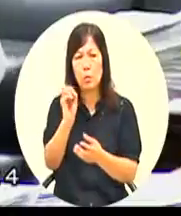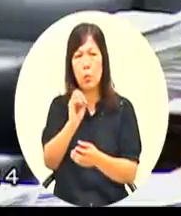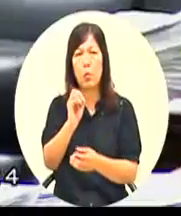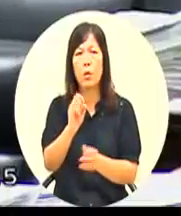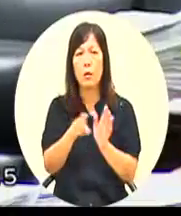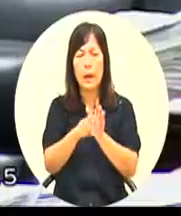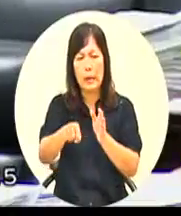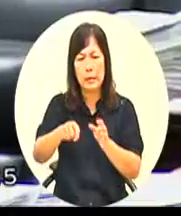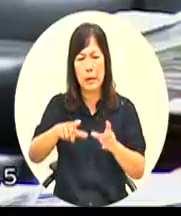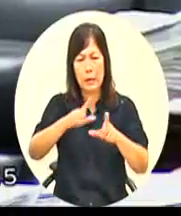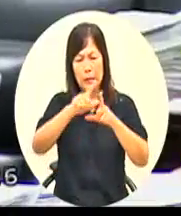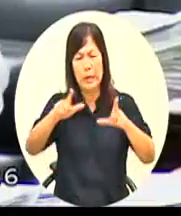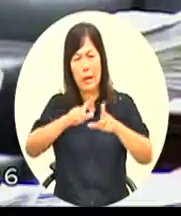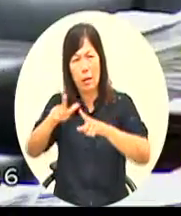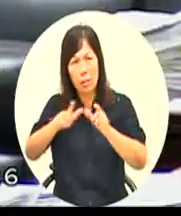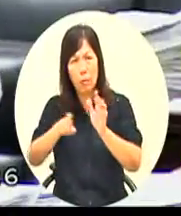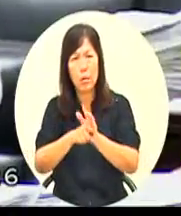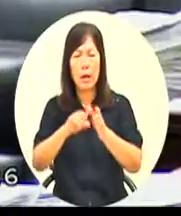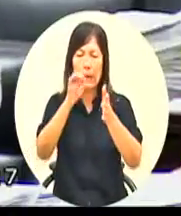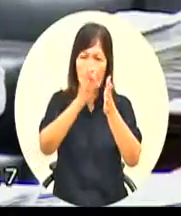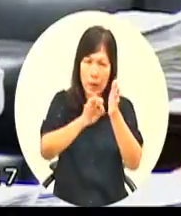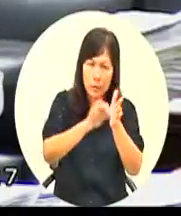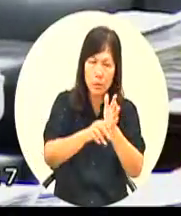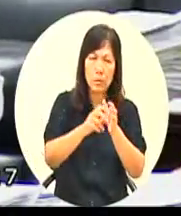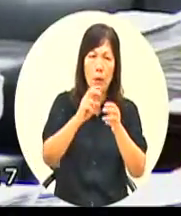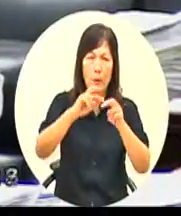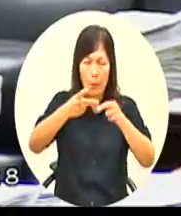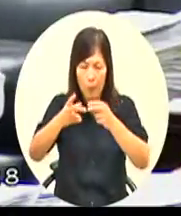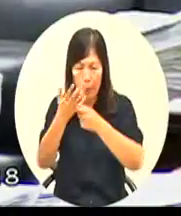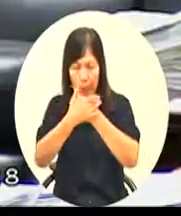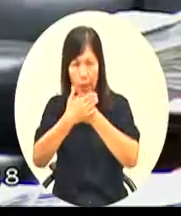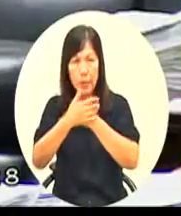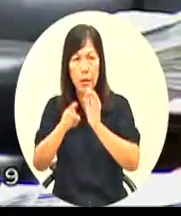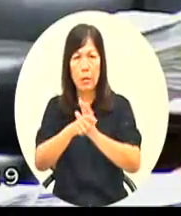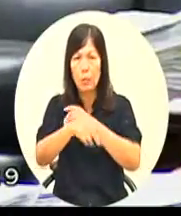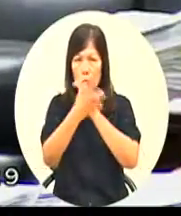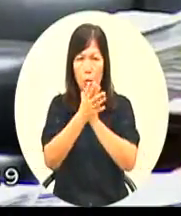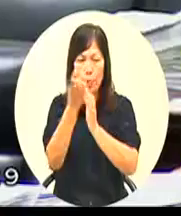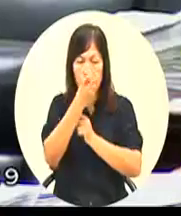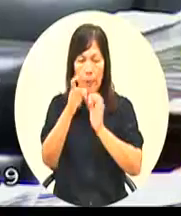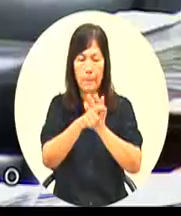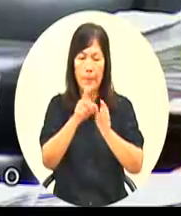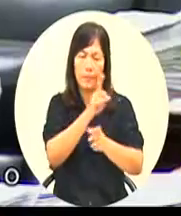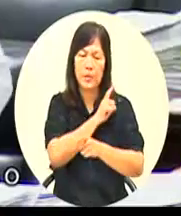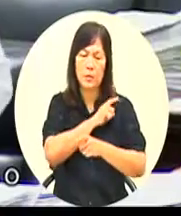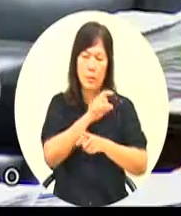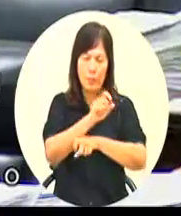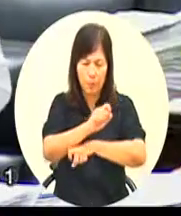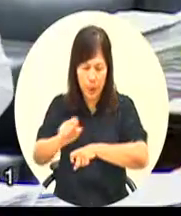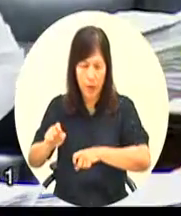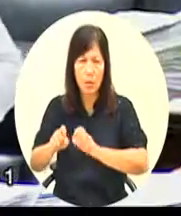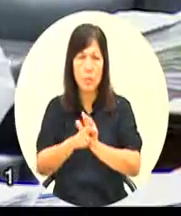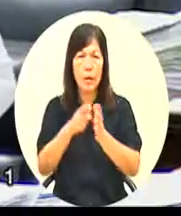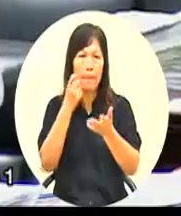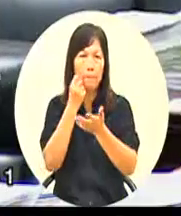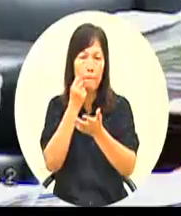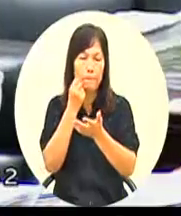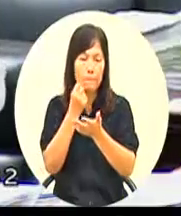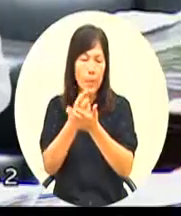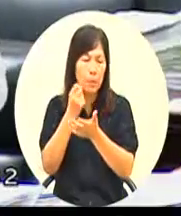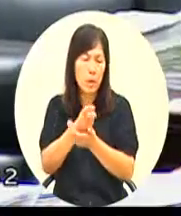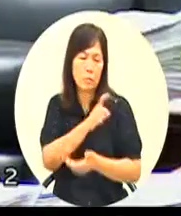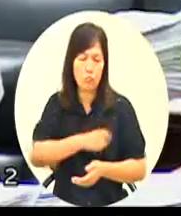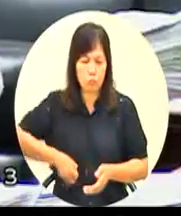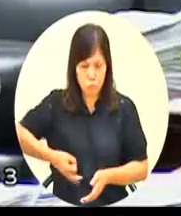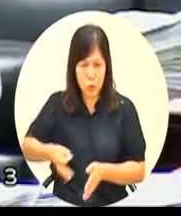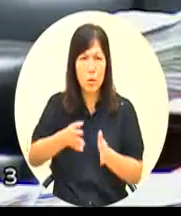么大的一个公园、一个篮球场的维护管理，完全是靠里办公室。那里长每个月自己要掏腰包，他